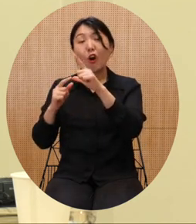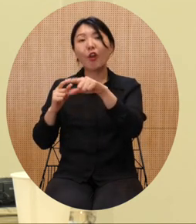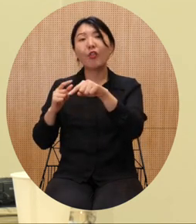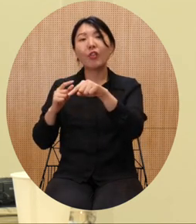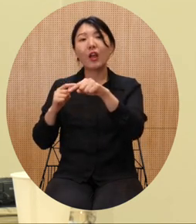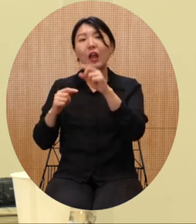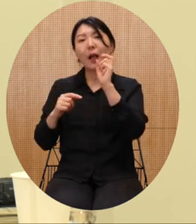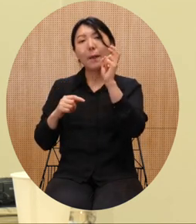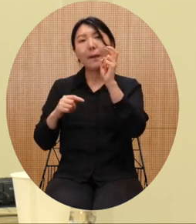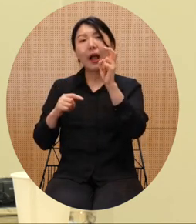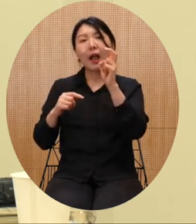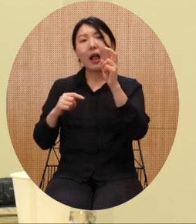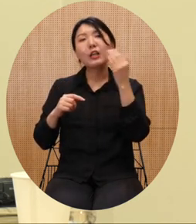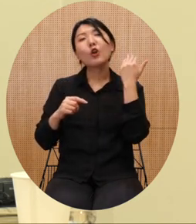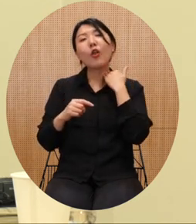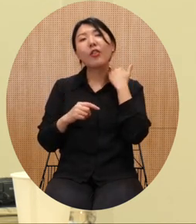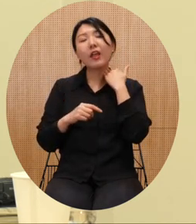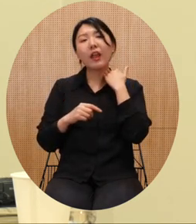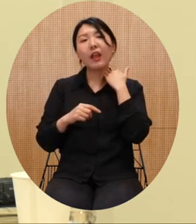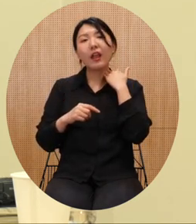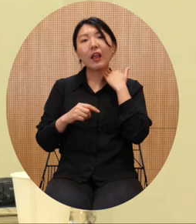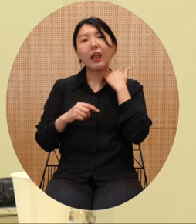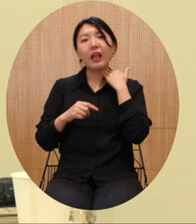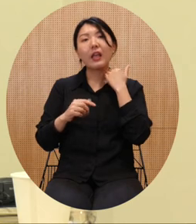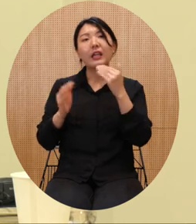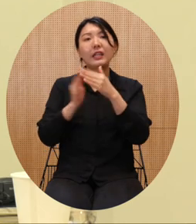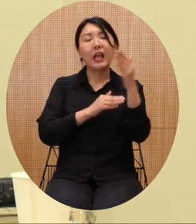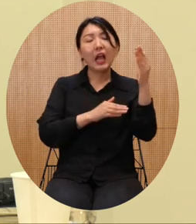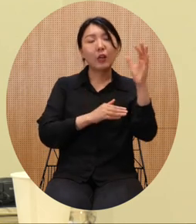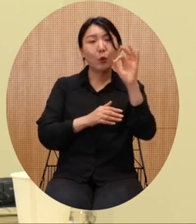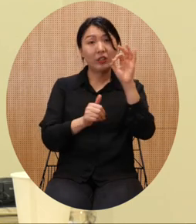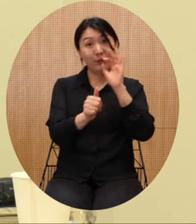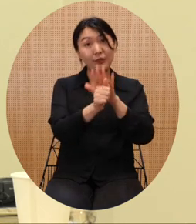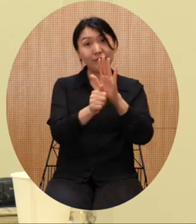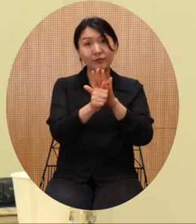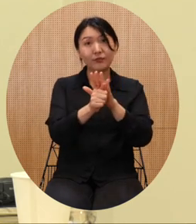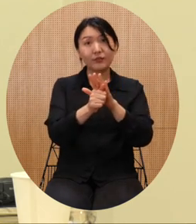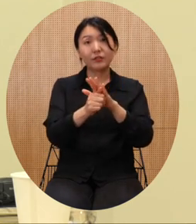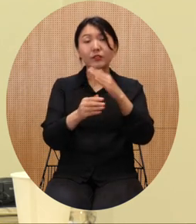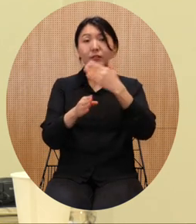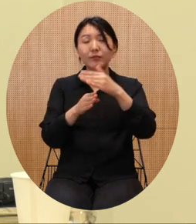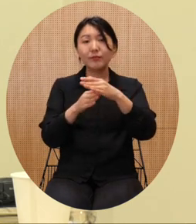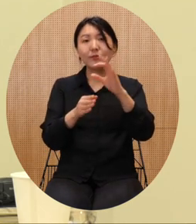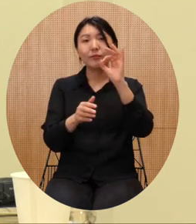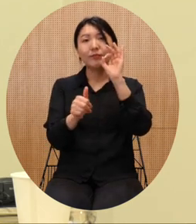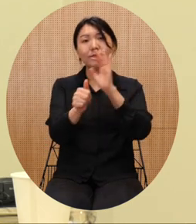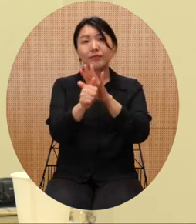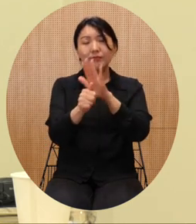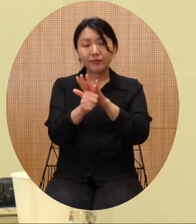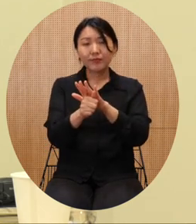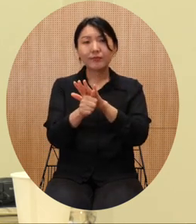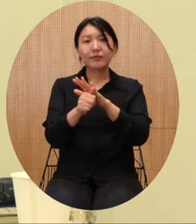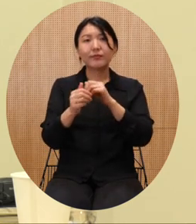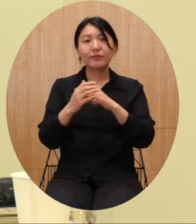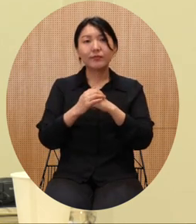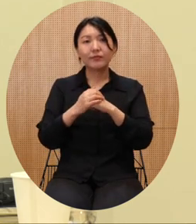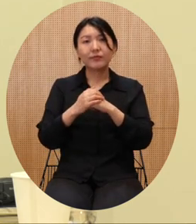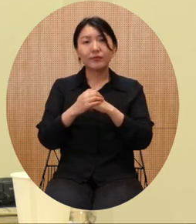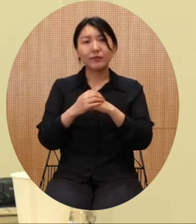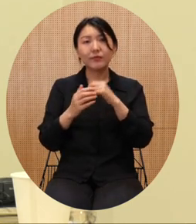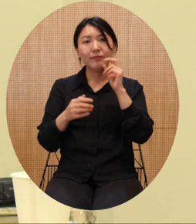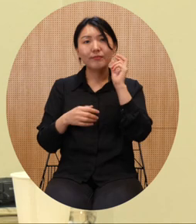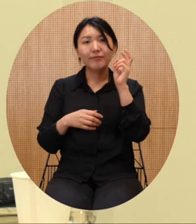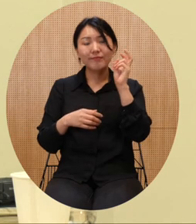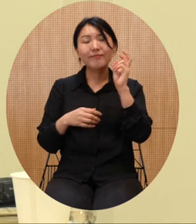아마도 전세 이자 지원이나 그 월세 지원 뭐 이런 것들이 위주가 될